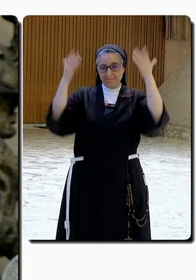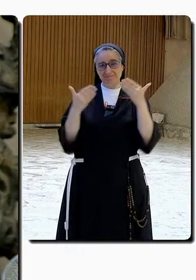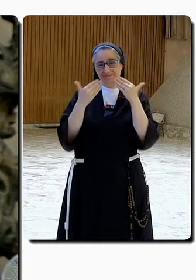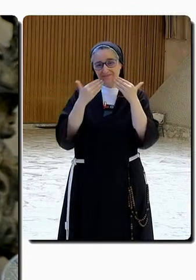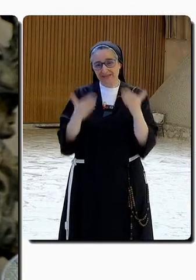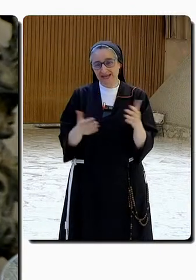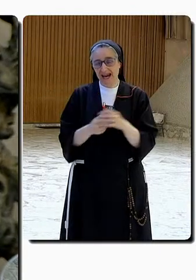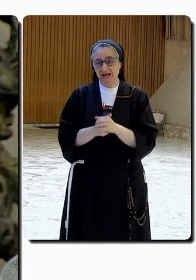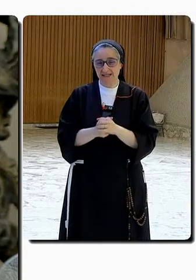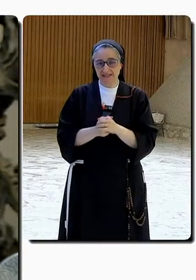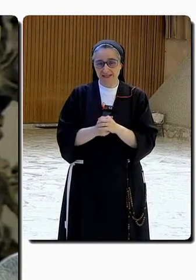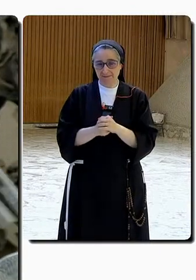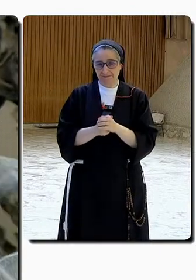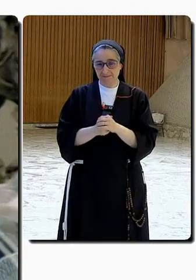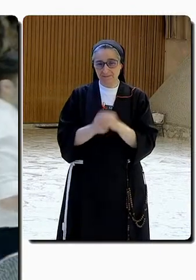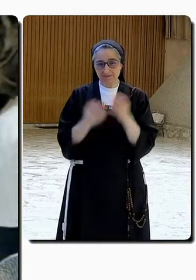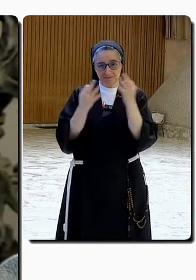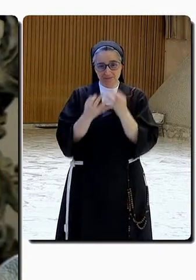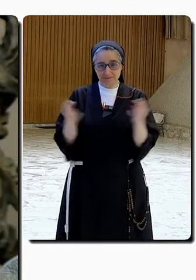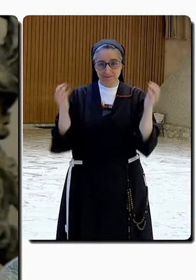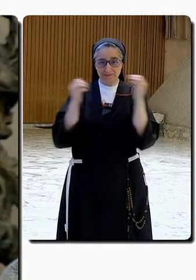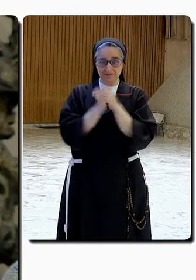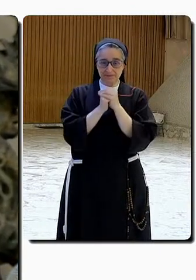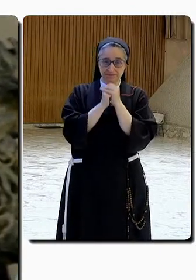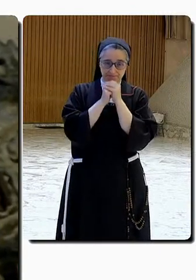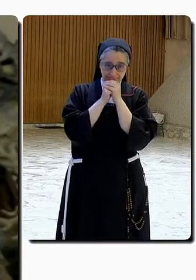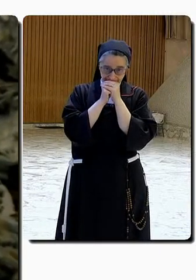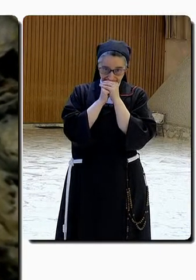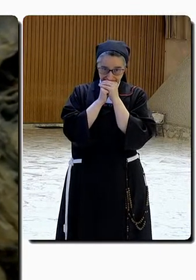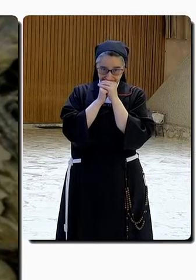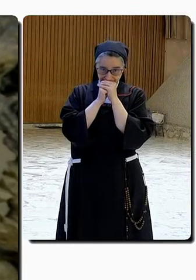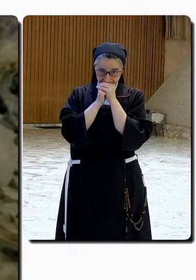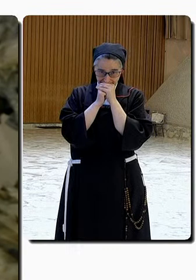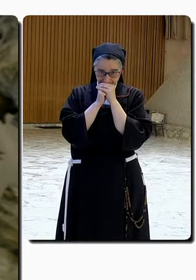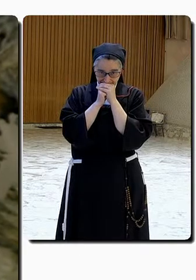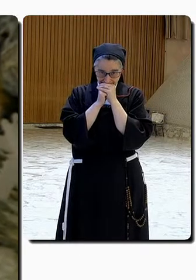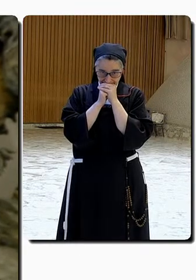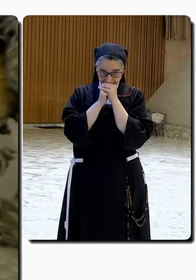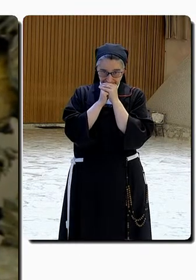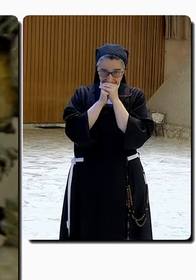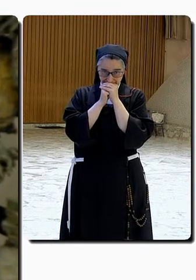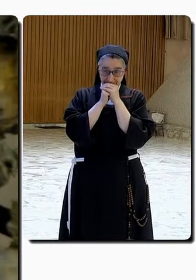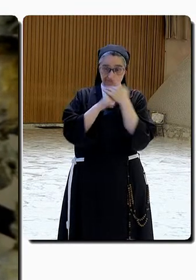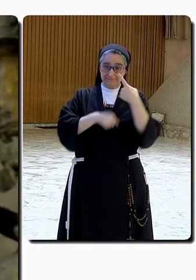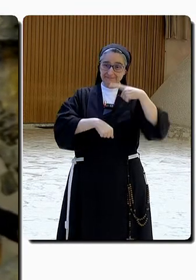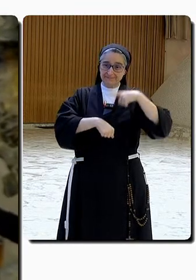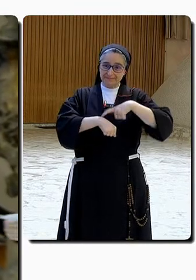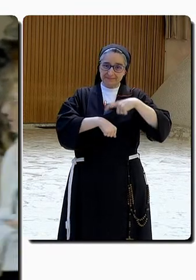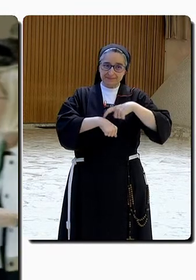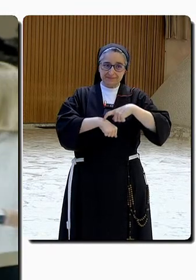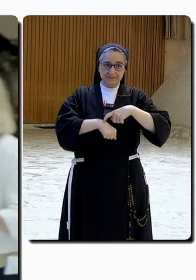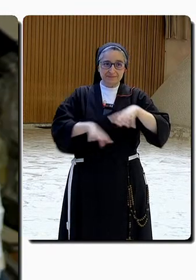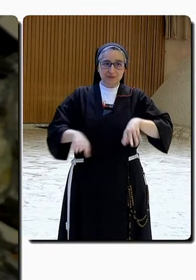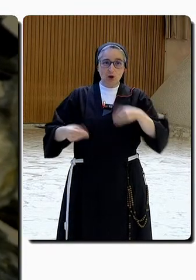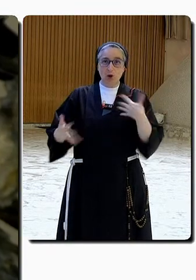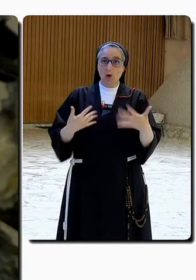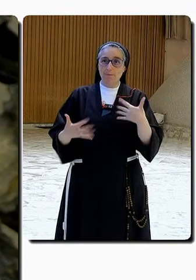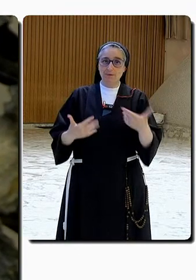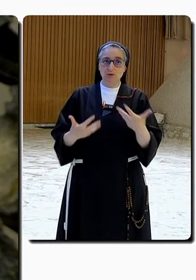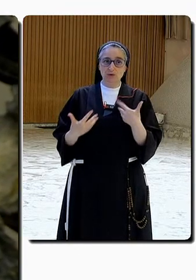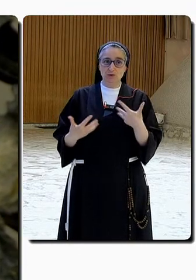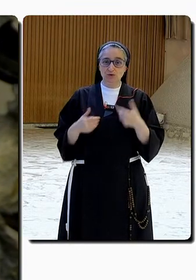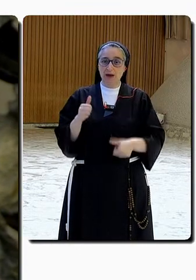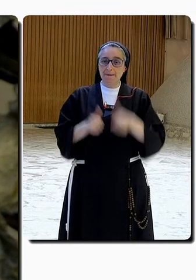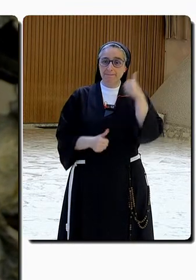Grazie padre. Bene, allora, visto il tempo, introduciamo subito